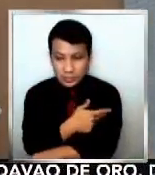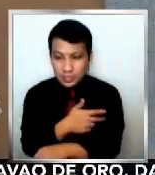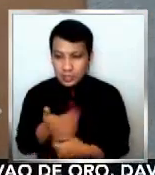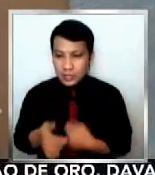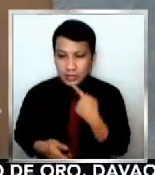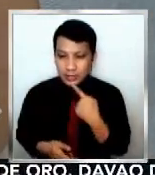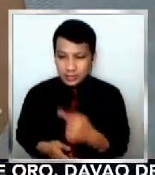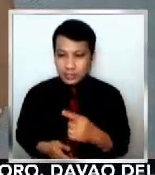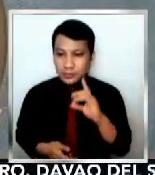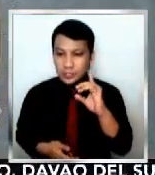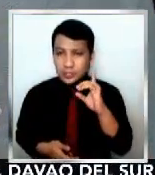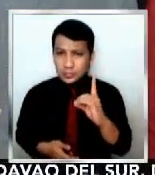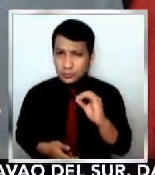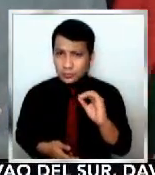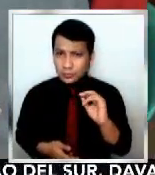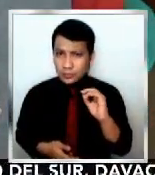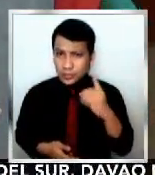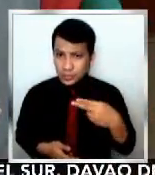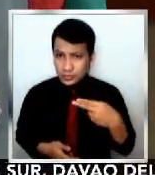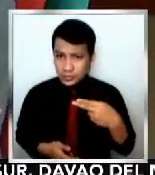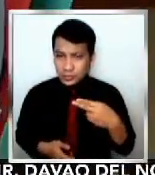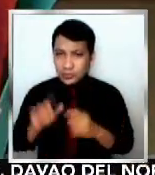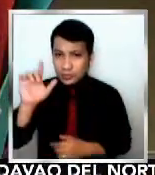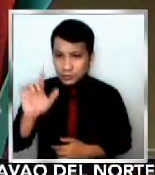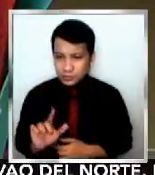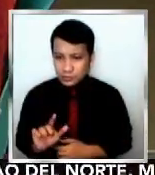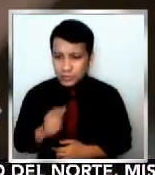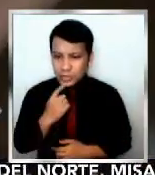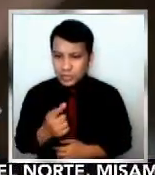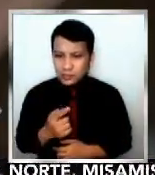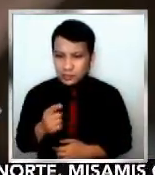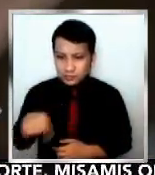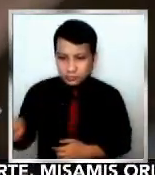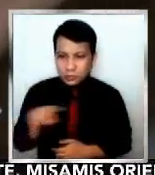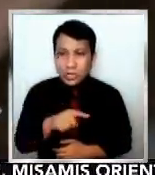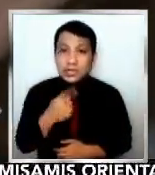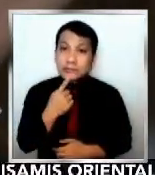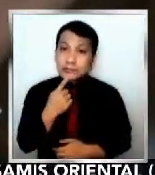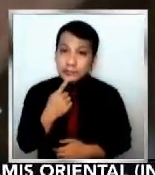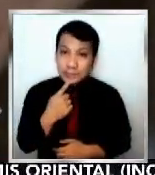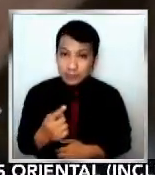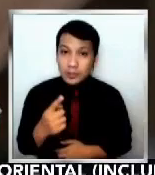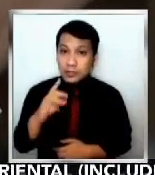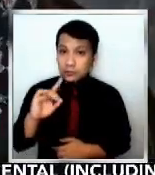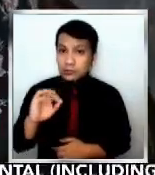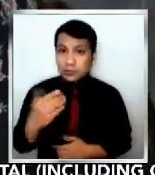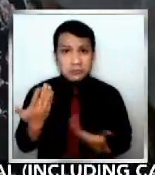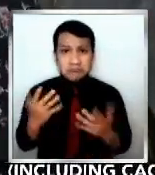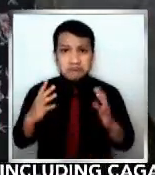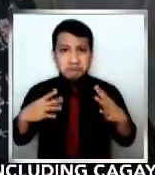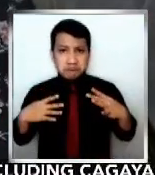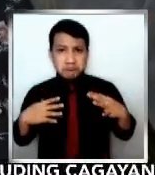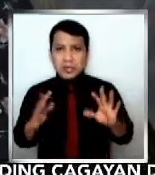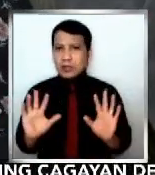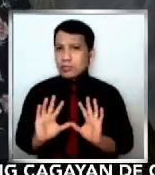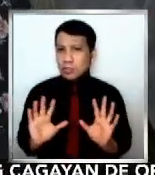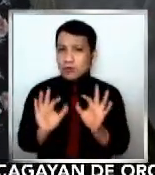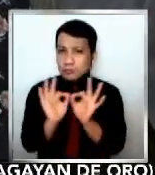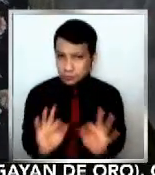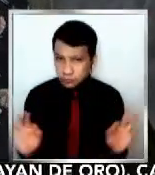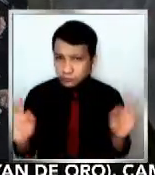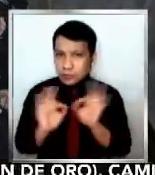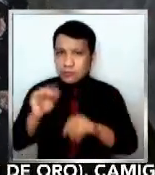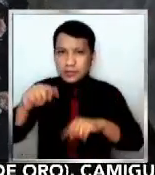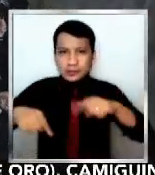may tuturing na nasa low risk sa COVID ang buong bansa. Pero gitna ng DOH, hindi pa rin kailangan magpakakampante, lalo't may iba't ibang variants